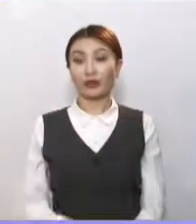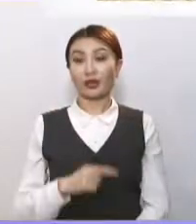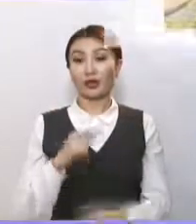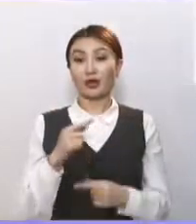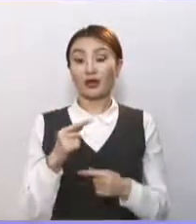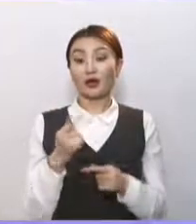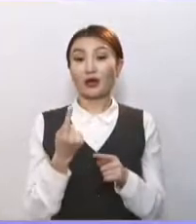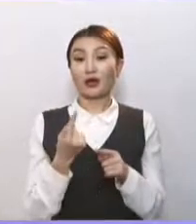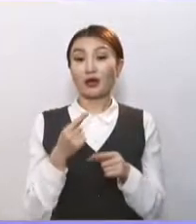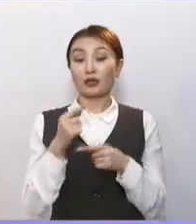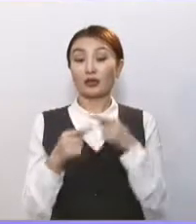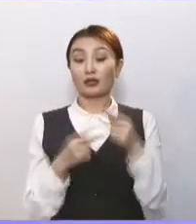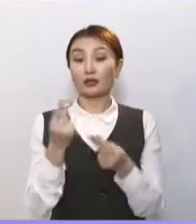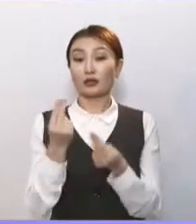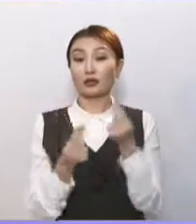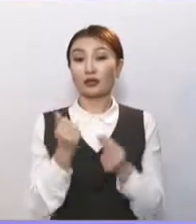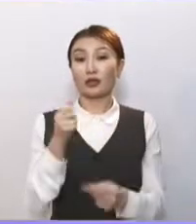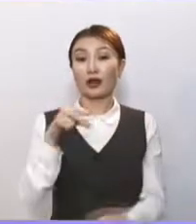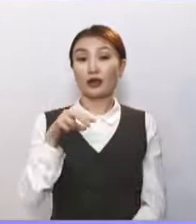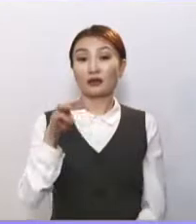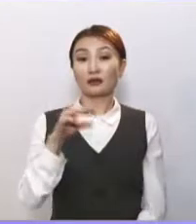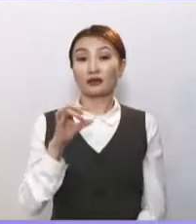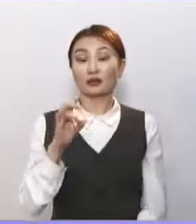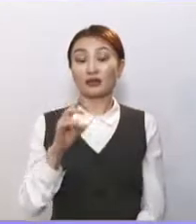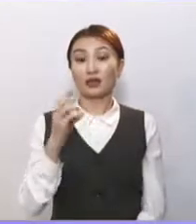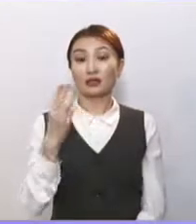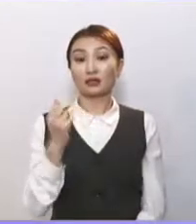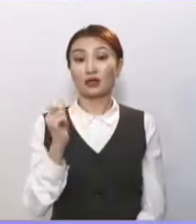Кийинки оюн бул алтын шакек оюну.